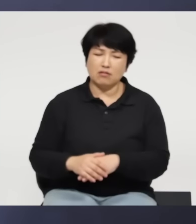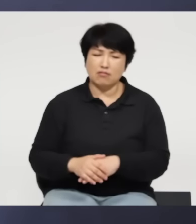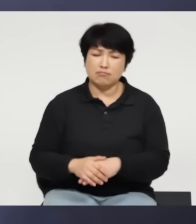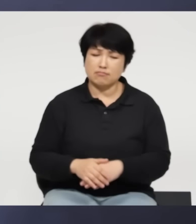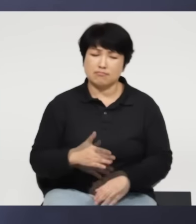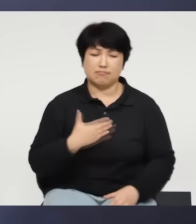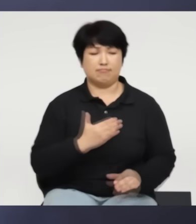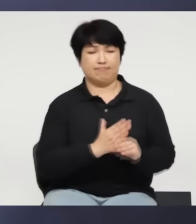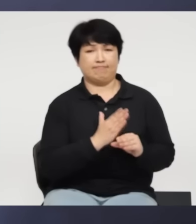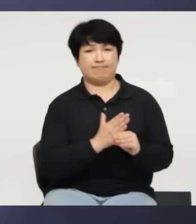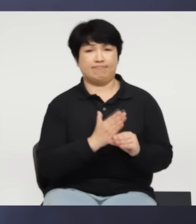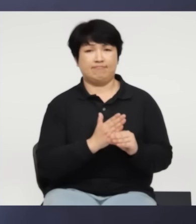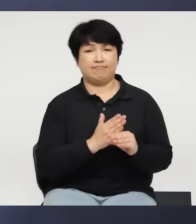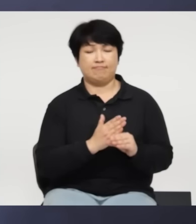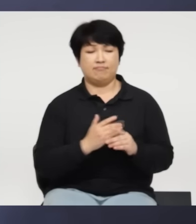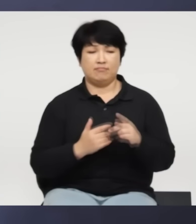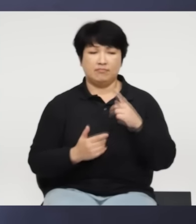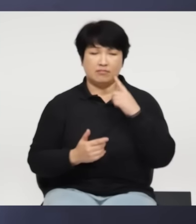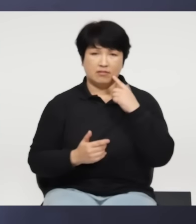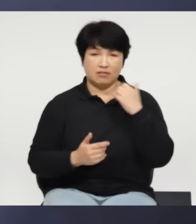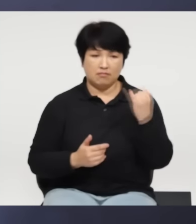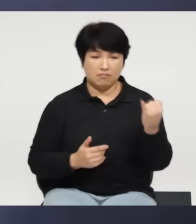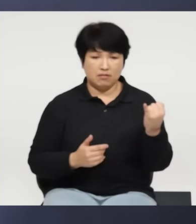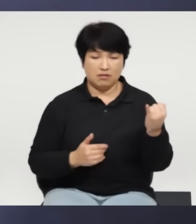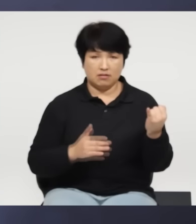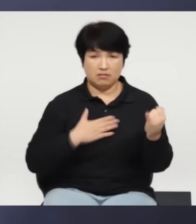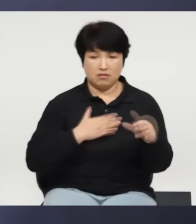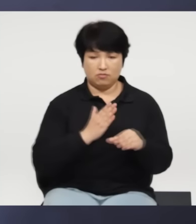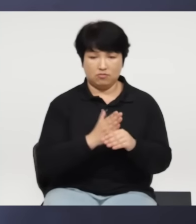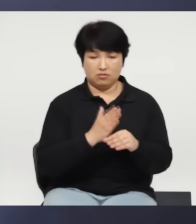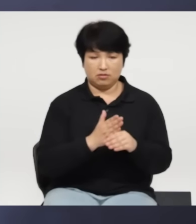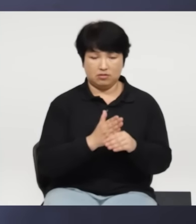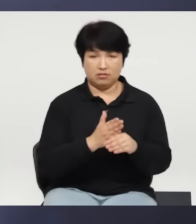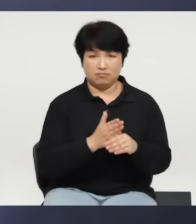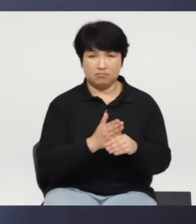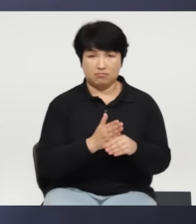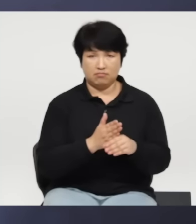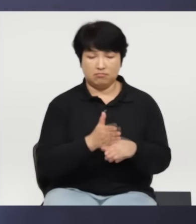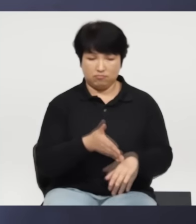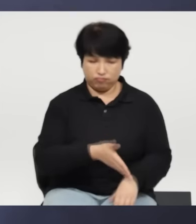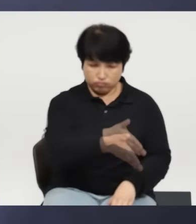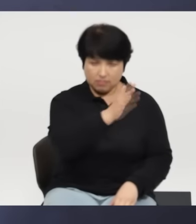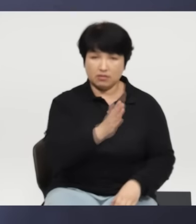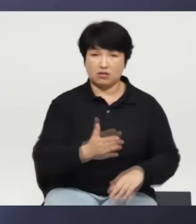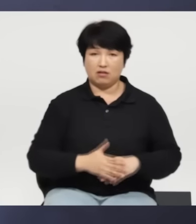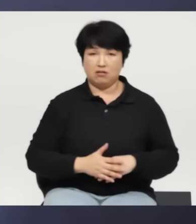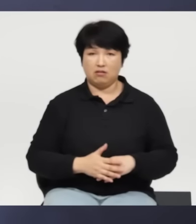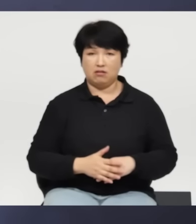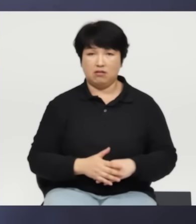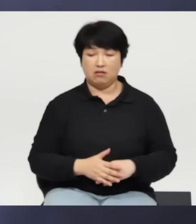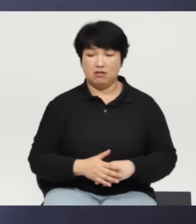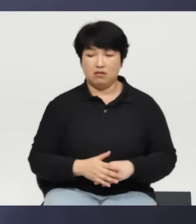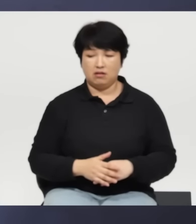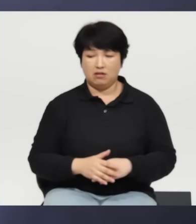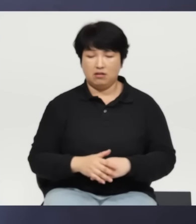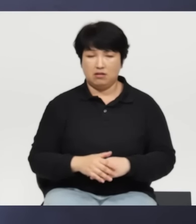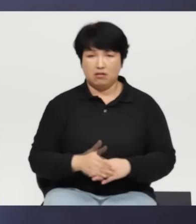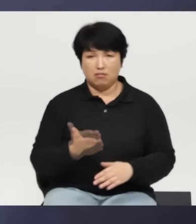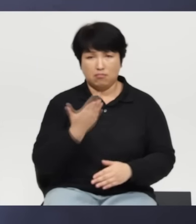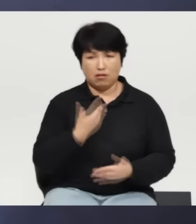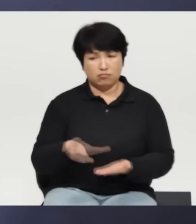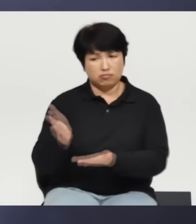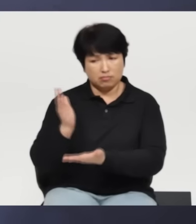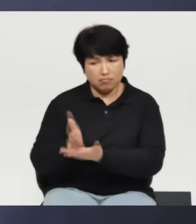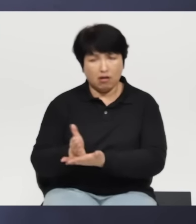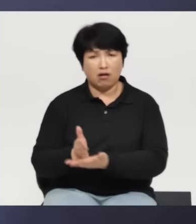거야. 이 주도권을 엄마가 쥐고 있는데 애하고 싸울 일이 뭐가 있어요. 기분 나쁘면 밥을 안 줘버리면